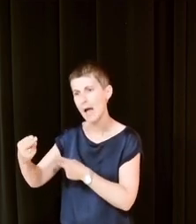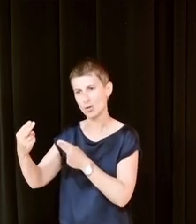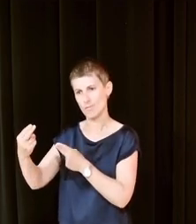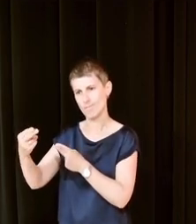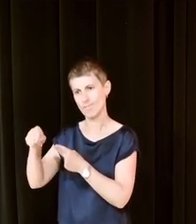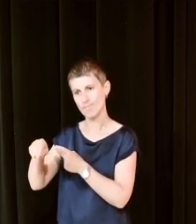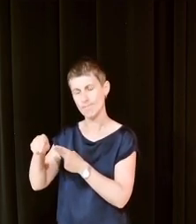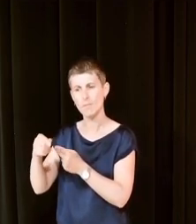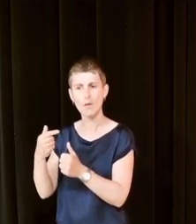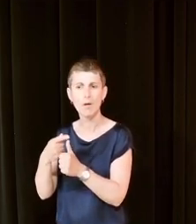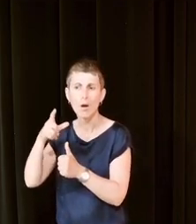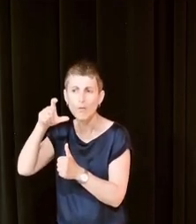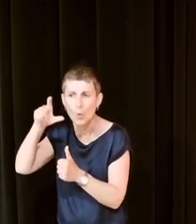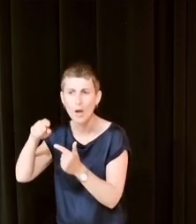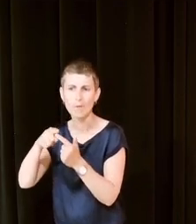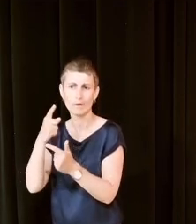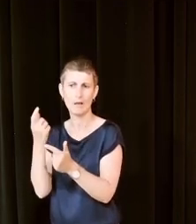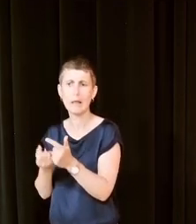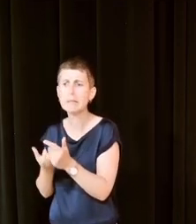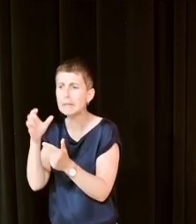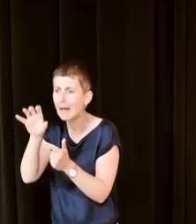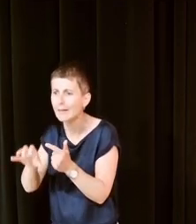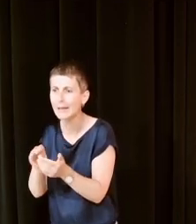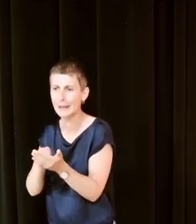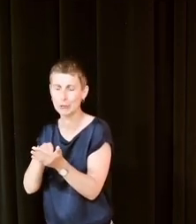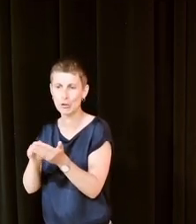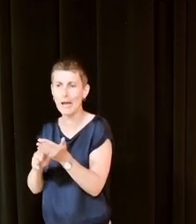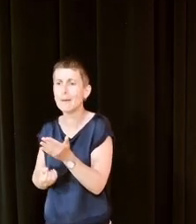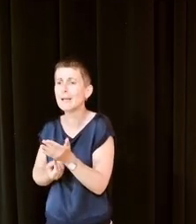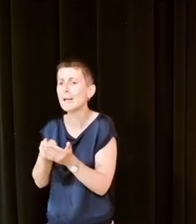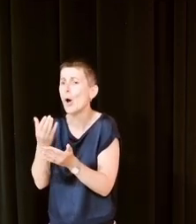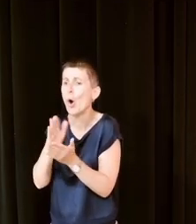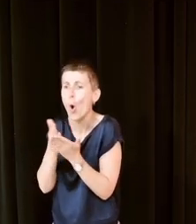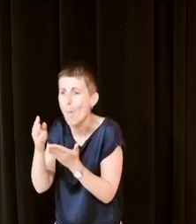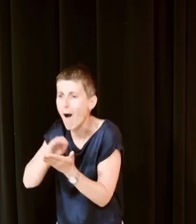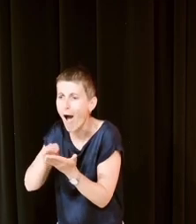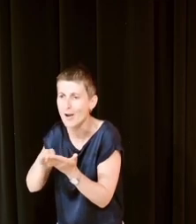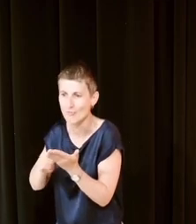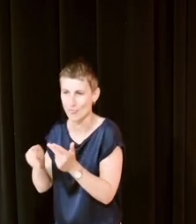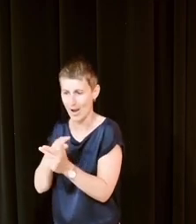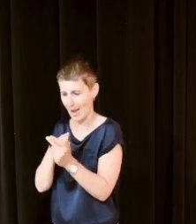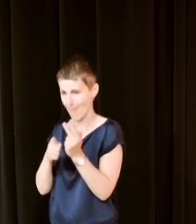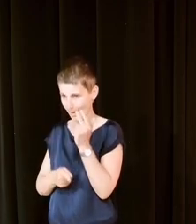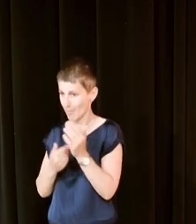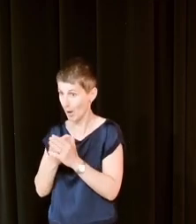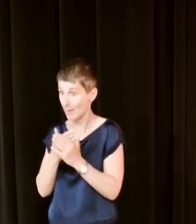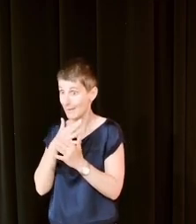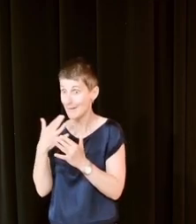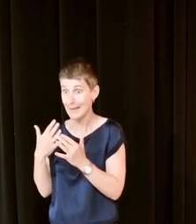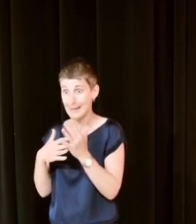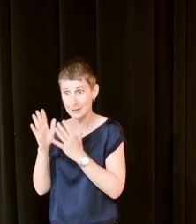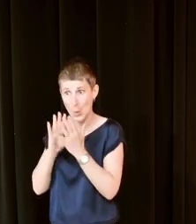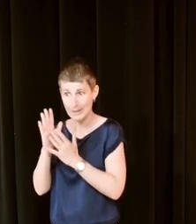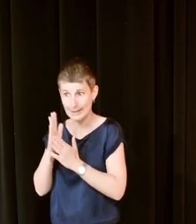zu fotografieren und Gedichte zu schreiben oder einen Roman zu schreiben und. Weil sie plötzlich merken, das waren Dinge, die habe ich in meinem Leben eigentlich